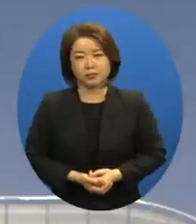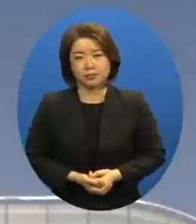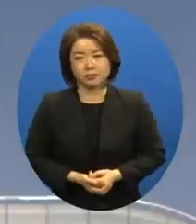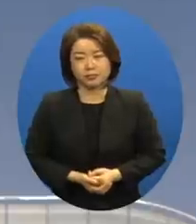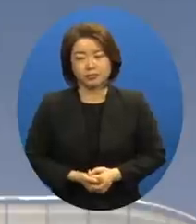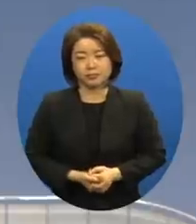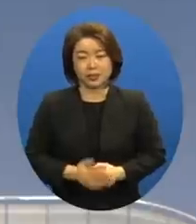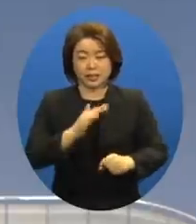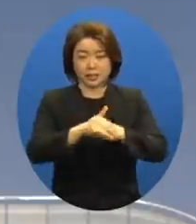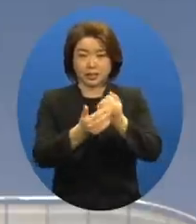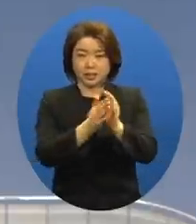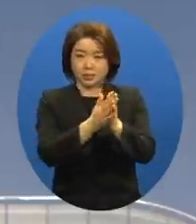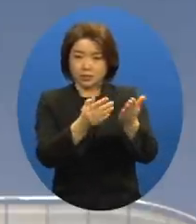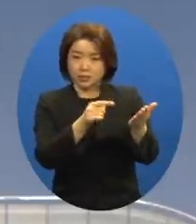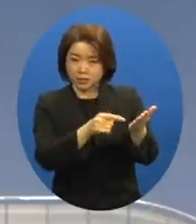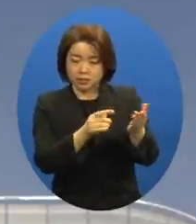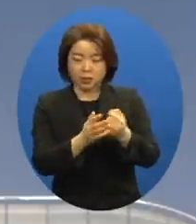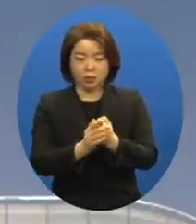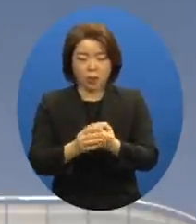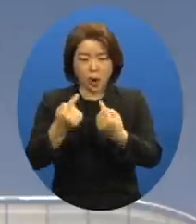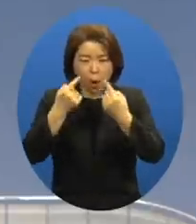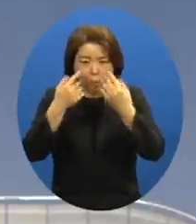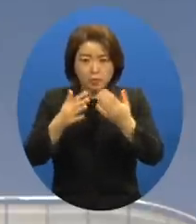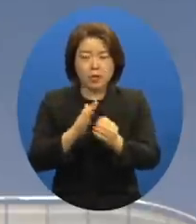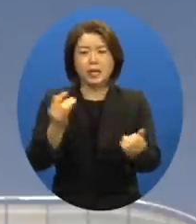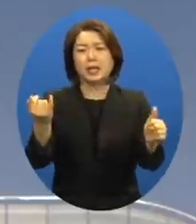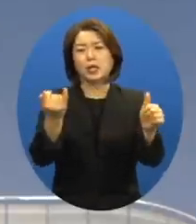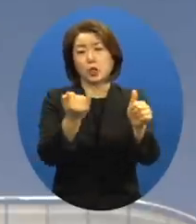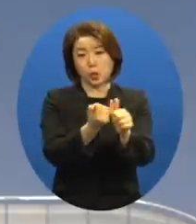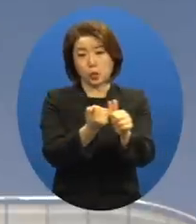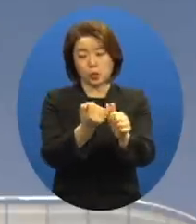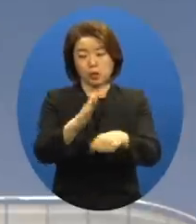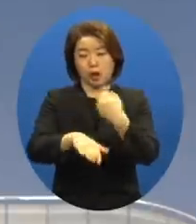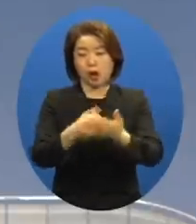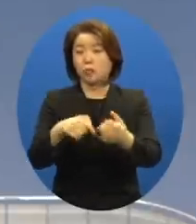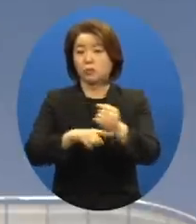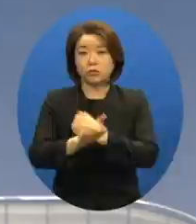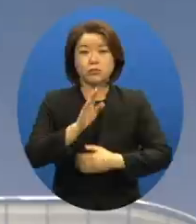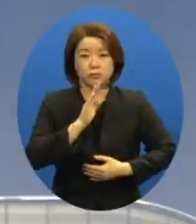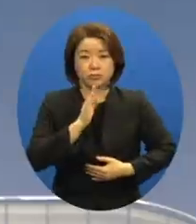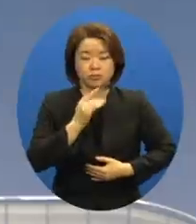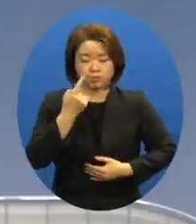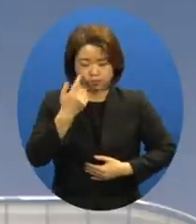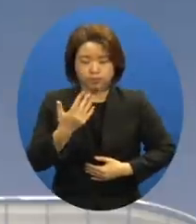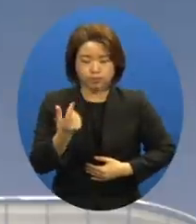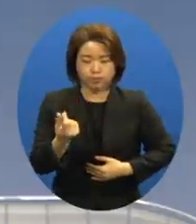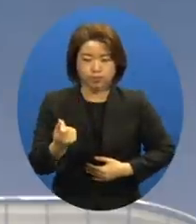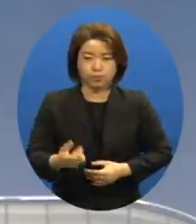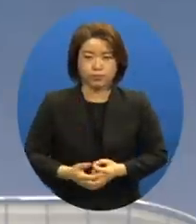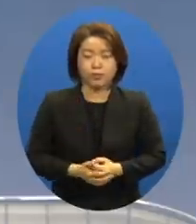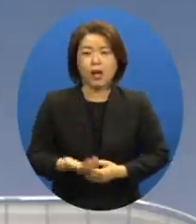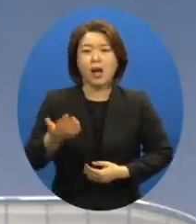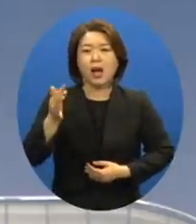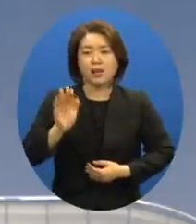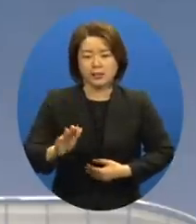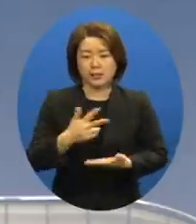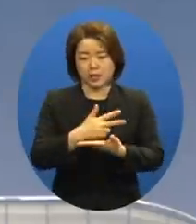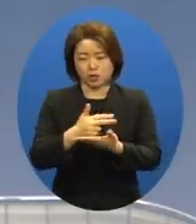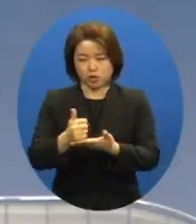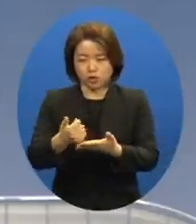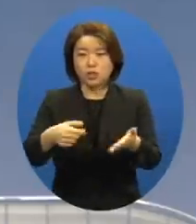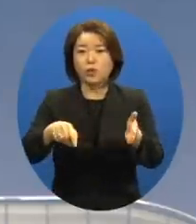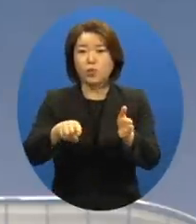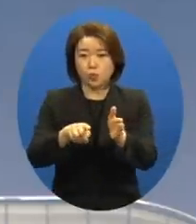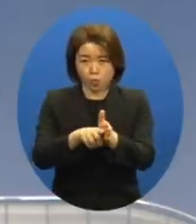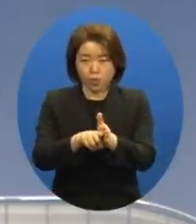성경은 분명히 결혼이 하나님의 뜻이라고 했습니다 그러나 주님을 위해서 사는